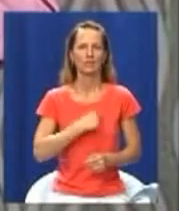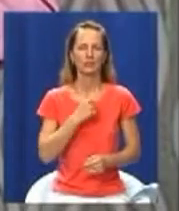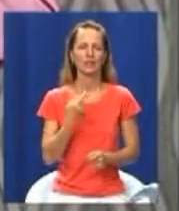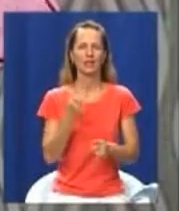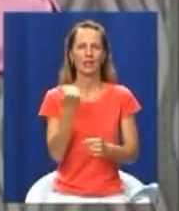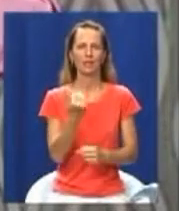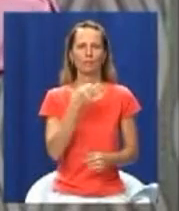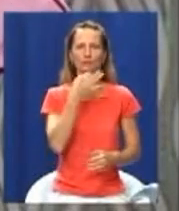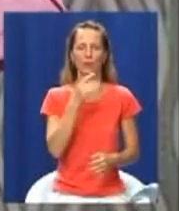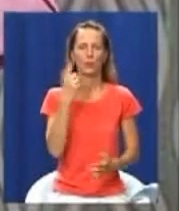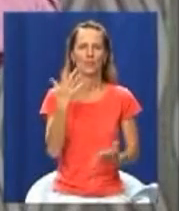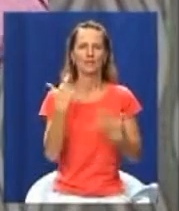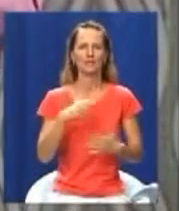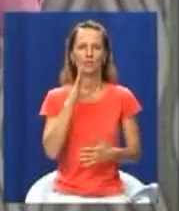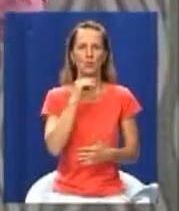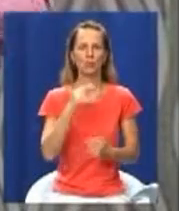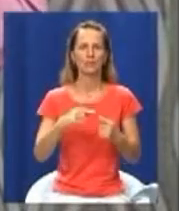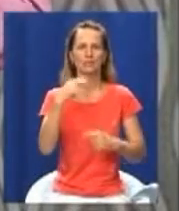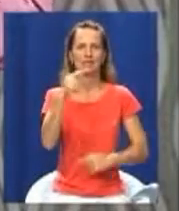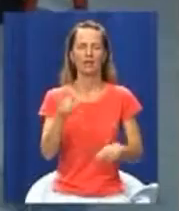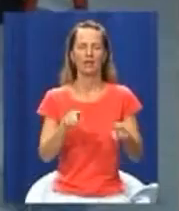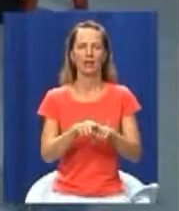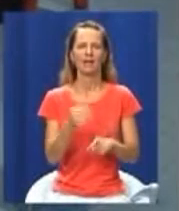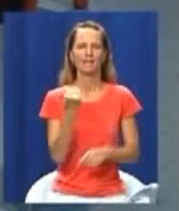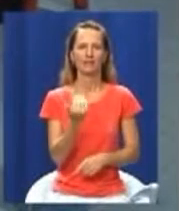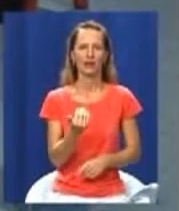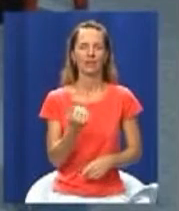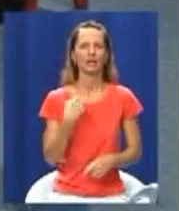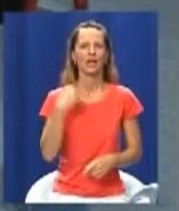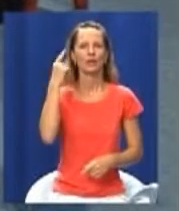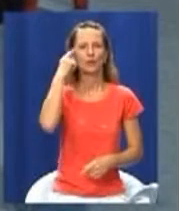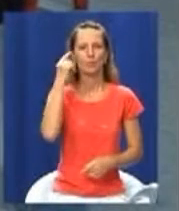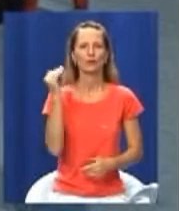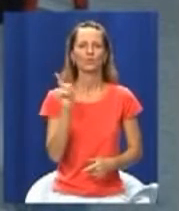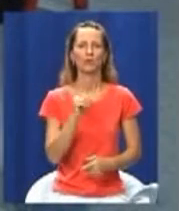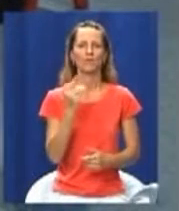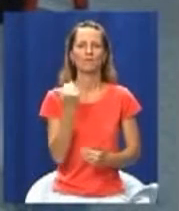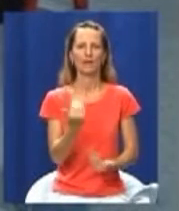це не сподобається, уявіть собі собака з рістом як ви. Ну, сподіваємося, сьогодні вам